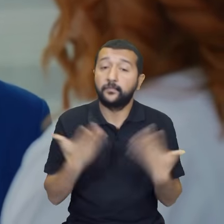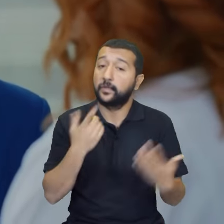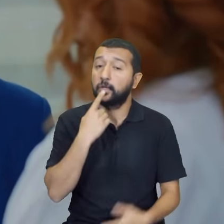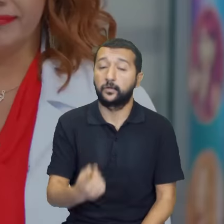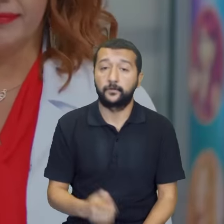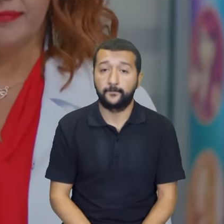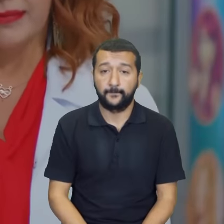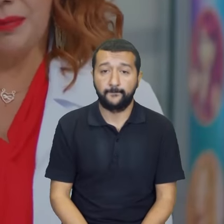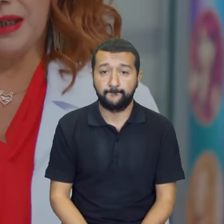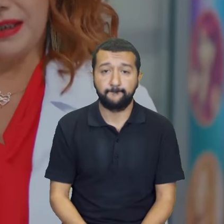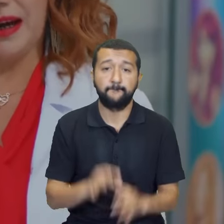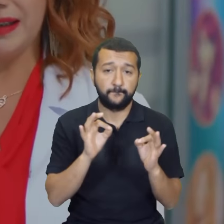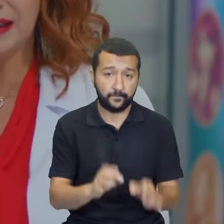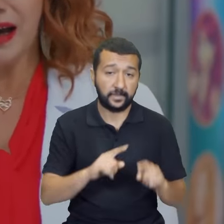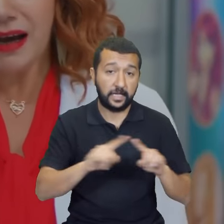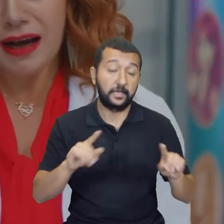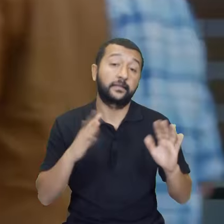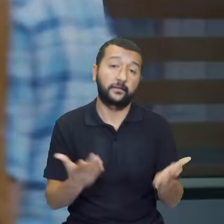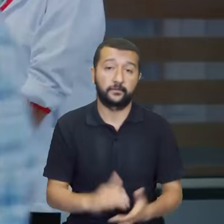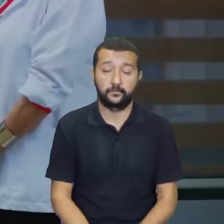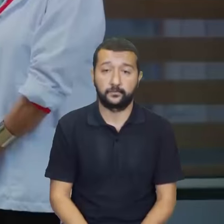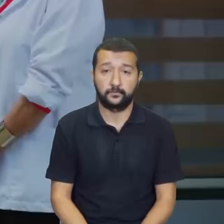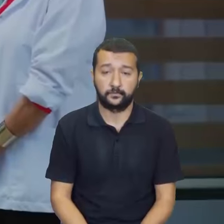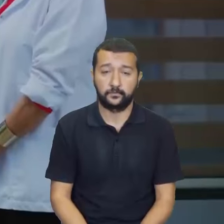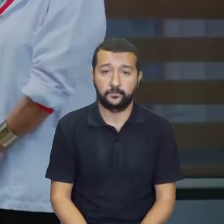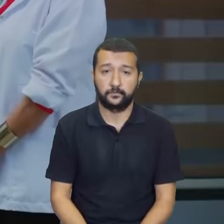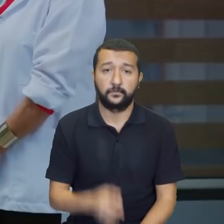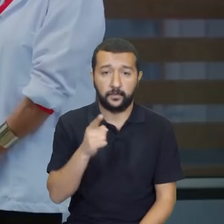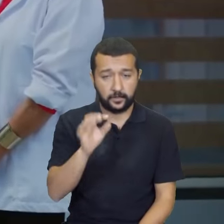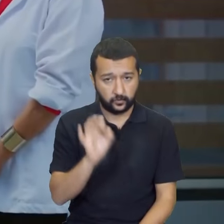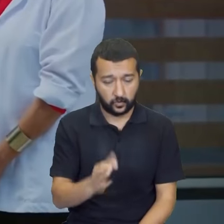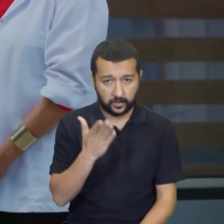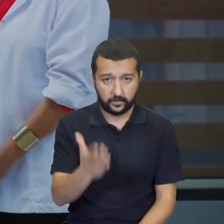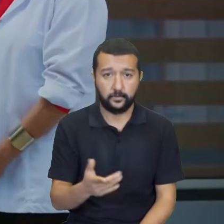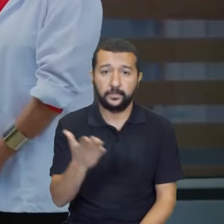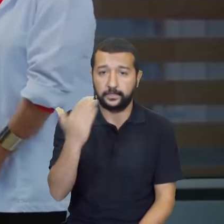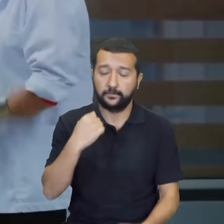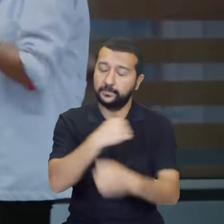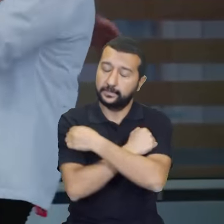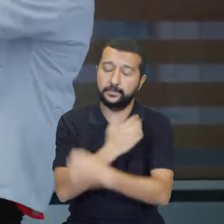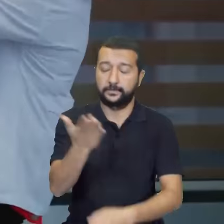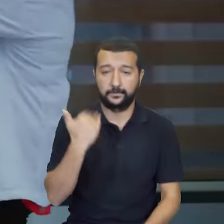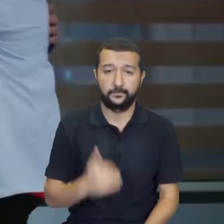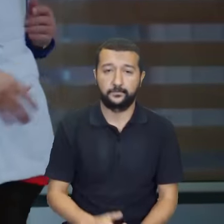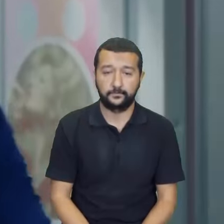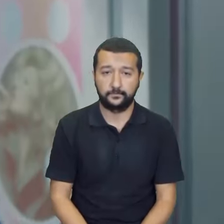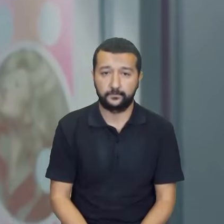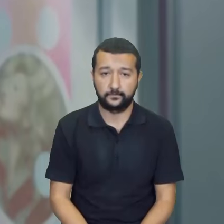Ha? Tabii ki de hayır da. Bak şöyle. Gel bir sarıl hadi gel.